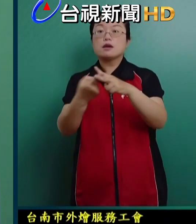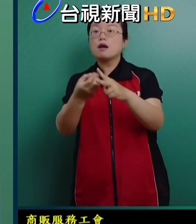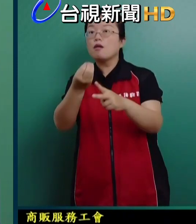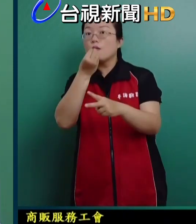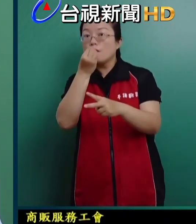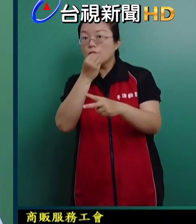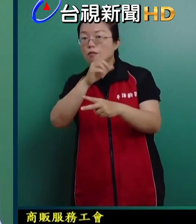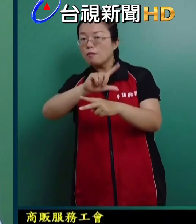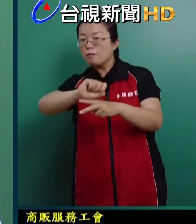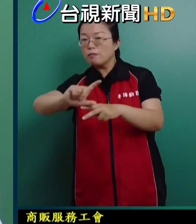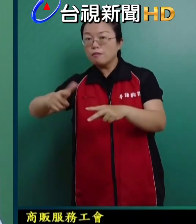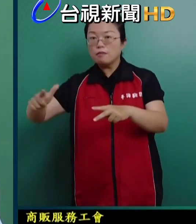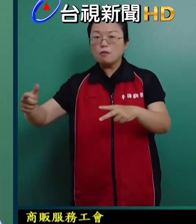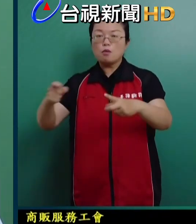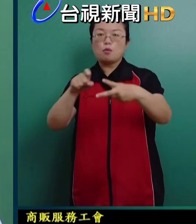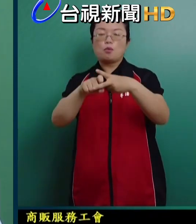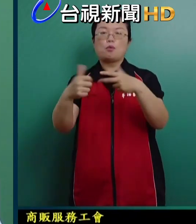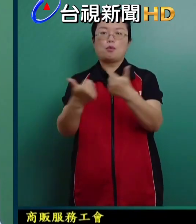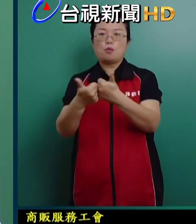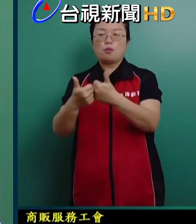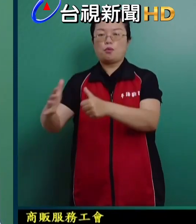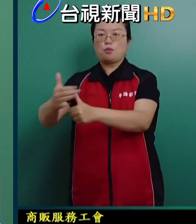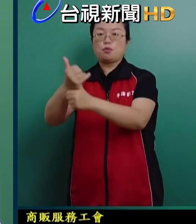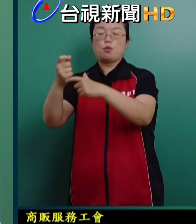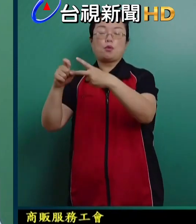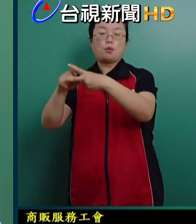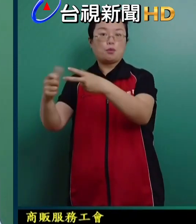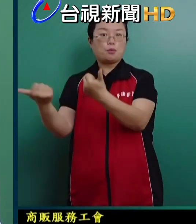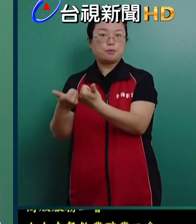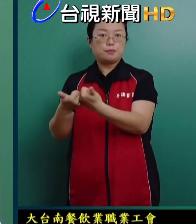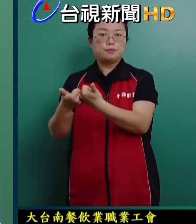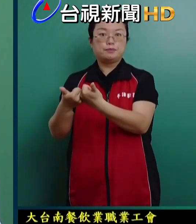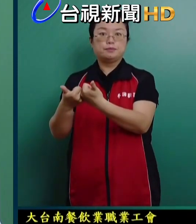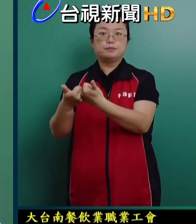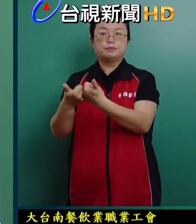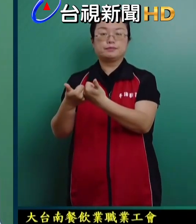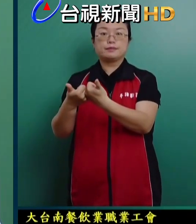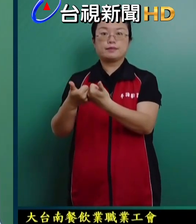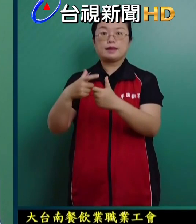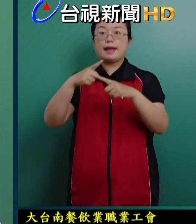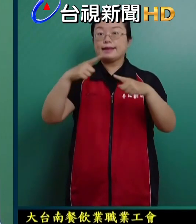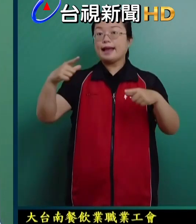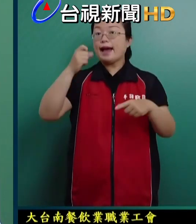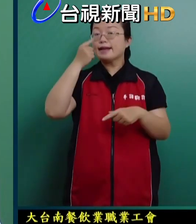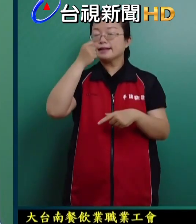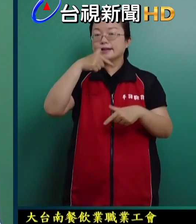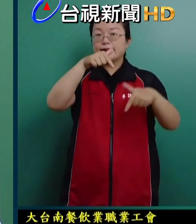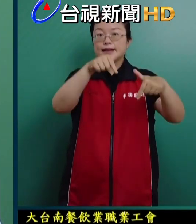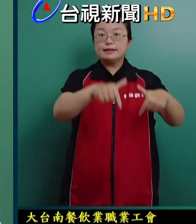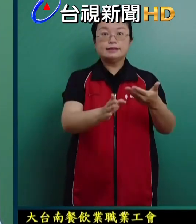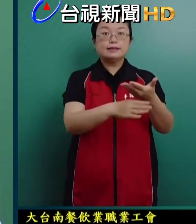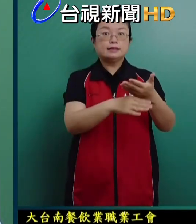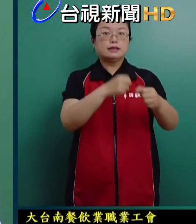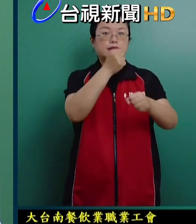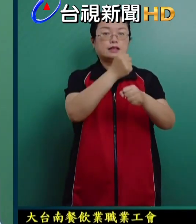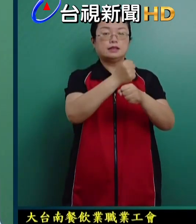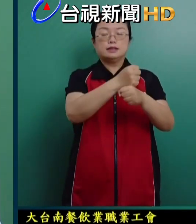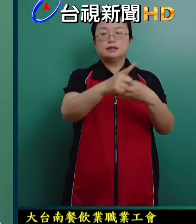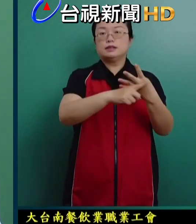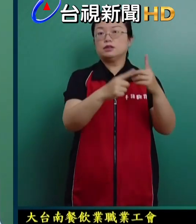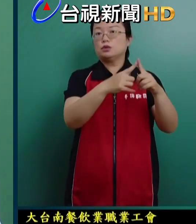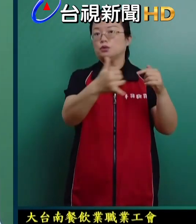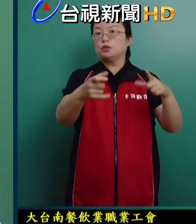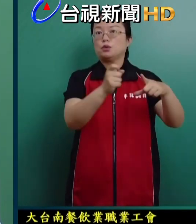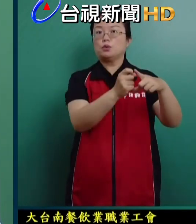会，大台南总工会，还有大台南西餐服务人员职业工会，还有大台